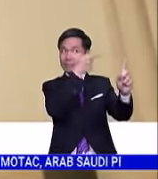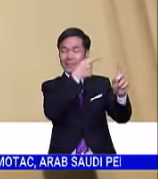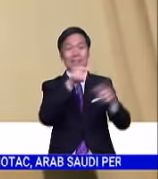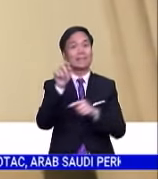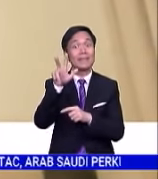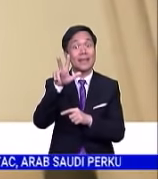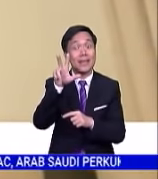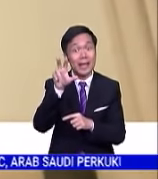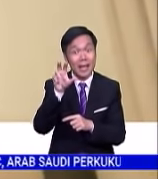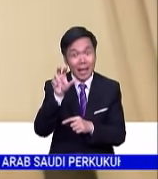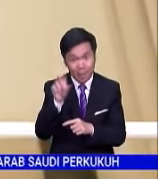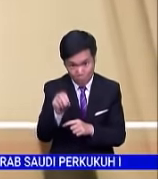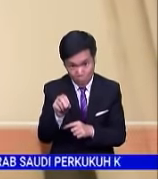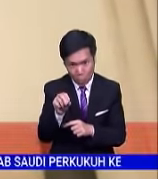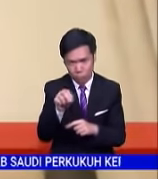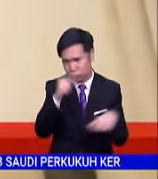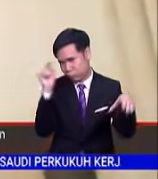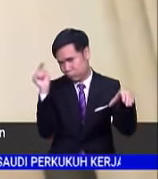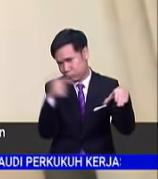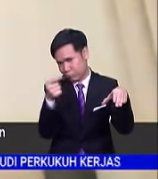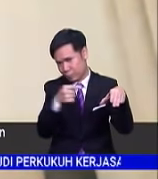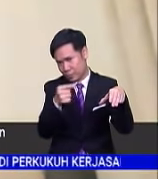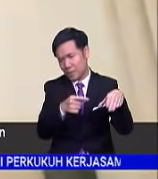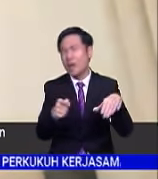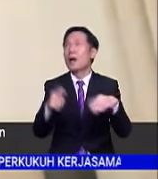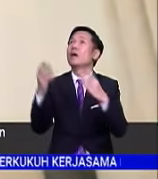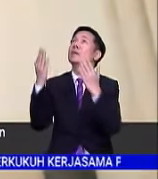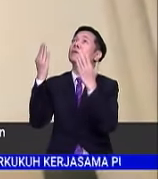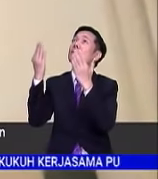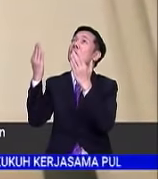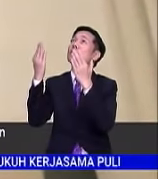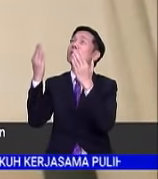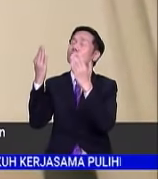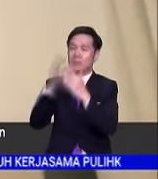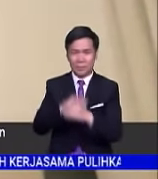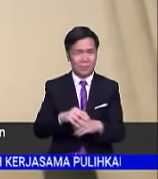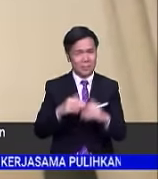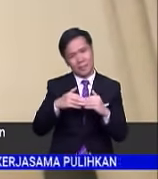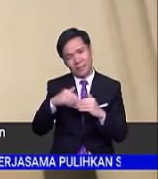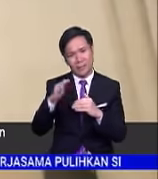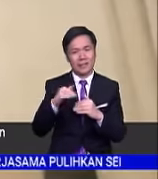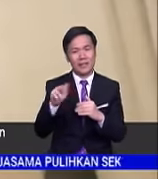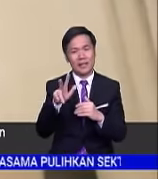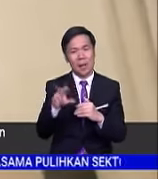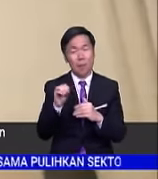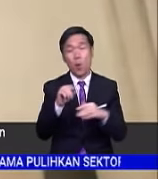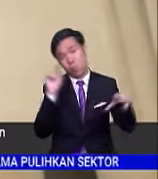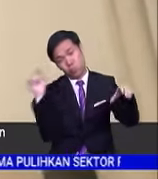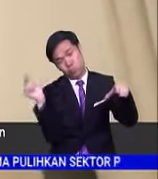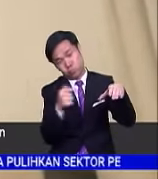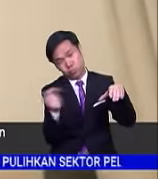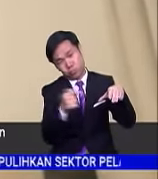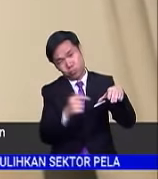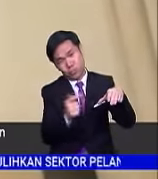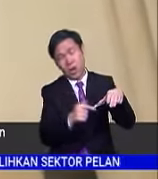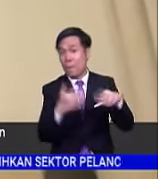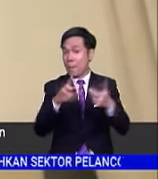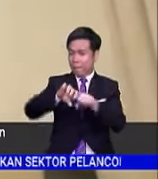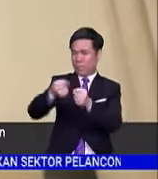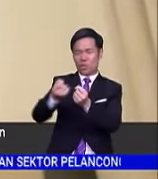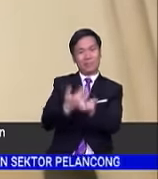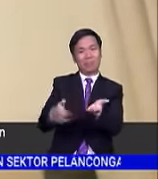goals. When the league is going to start, I just pray God to give me favor to score 30 goals or to make some record,